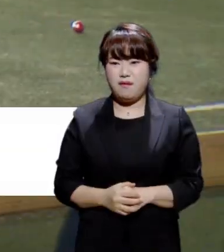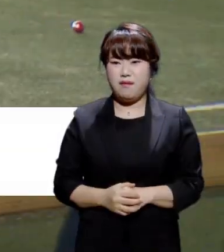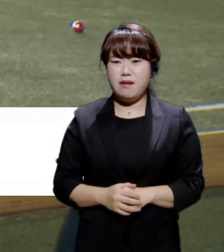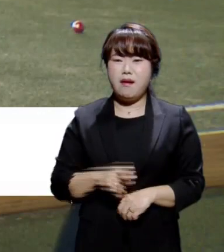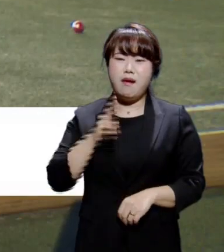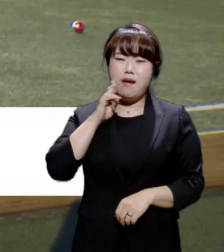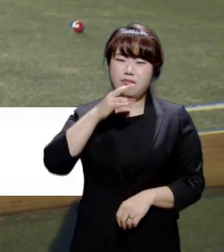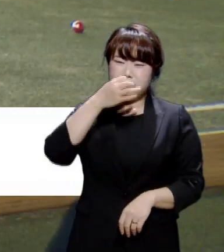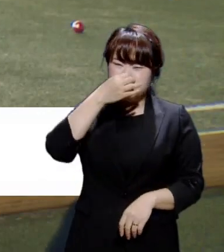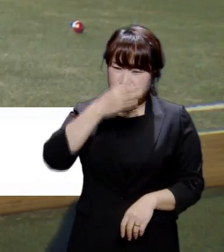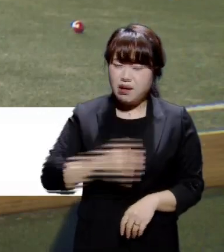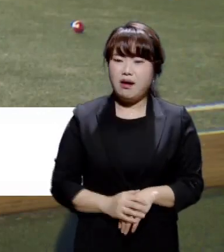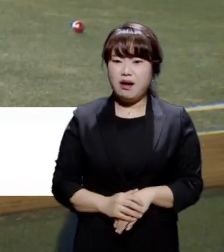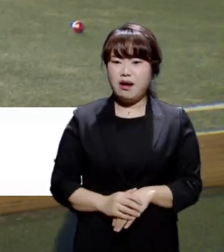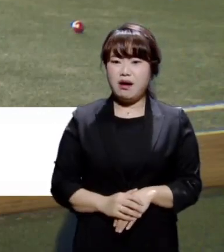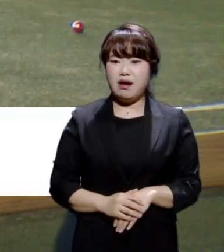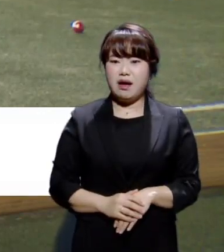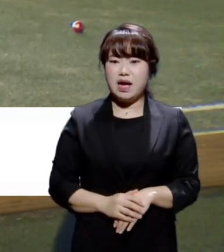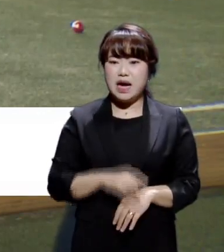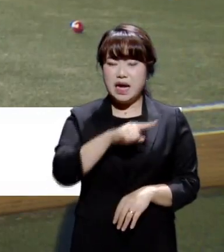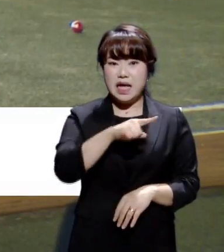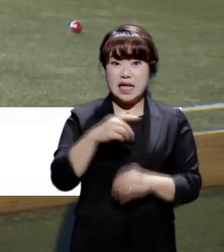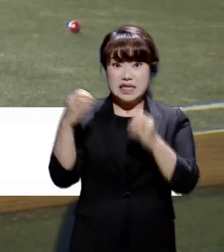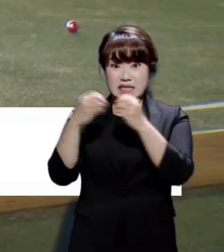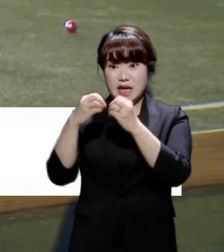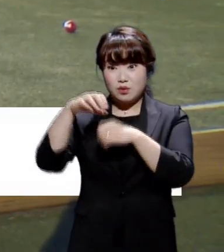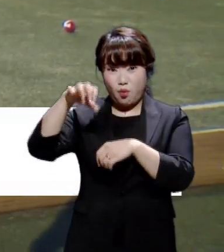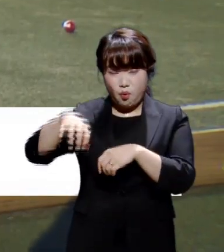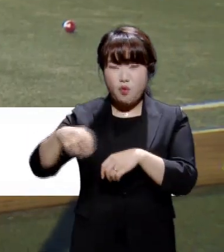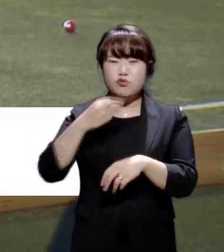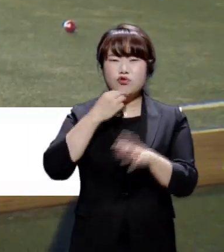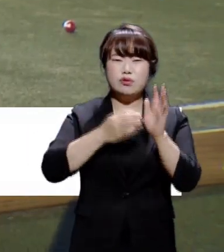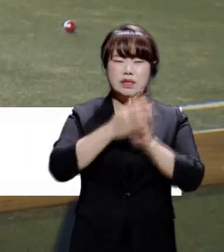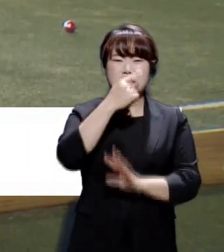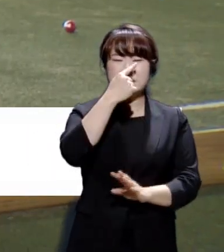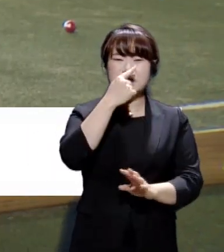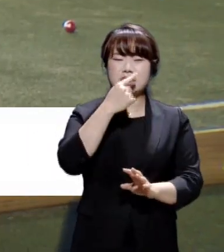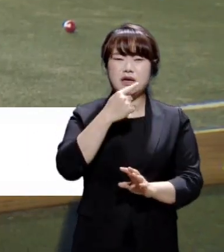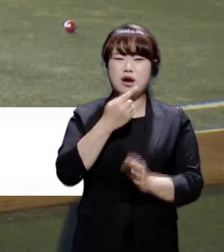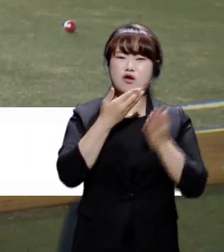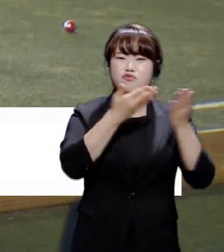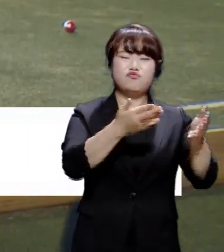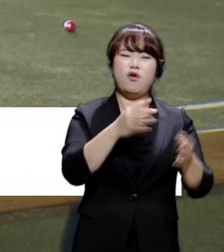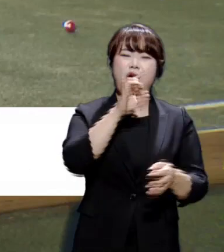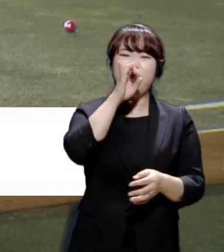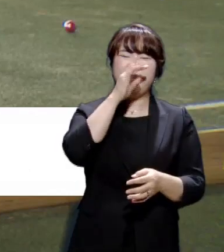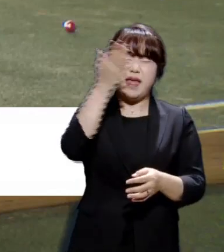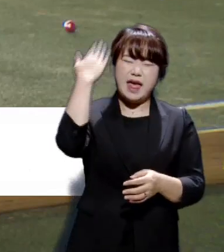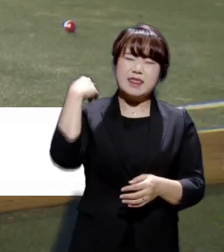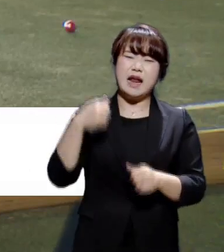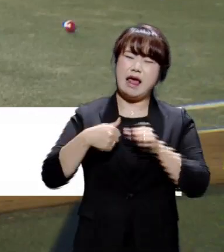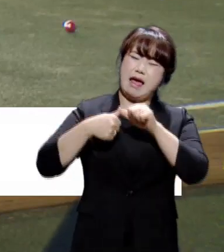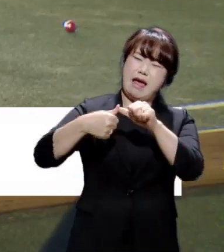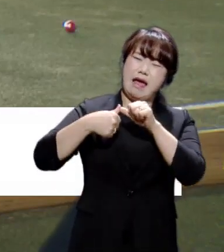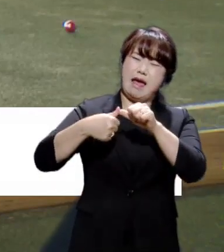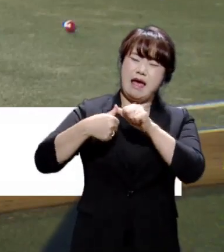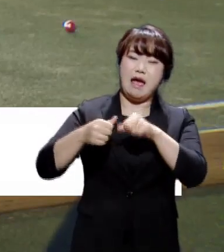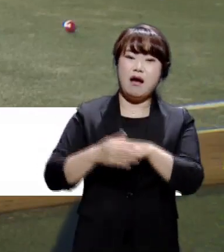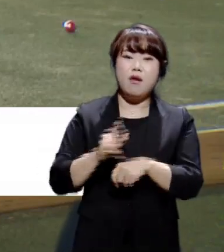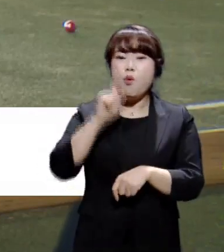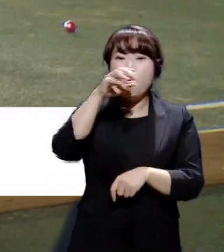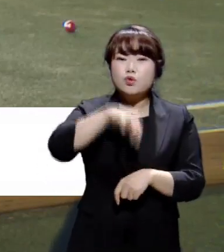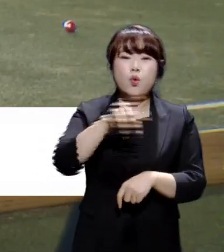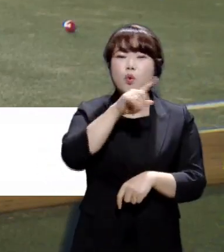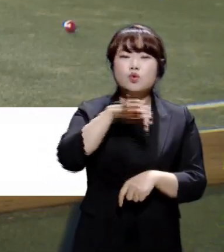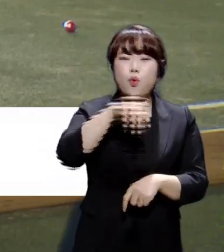너무 힘들게 왔어요. 여기 저기 창동에서 시익 거라고 우리를 안 주려고 그래가지고 우리가 그러면 어디다 지어줄 거냐